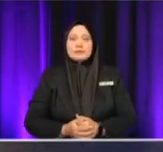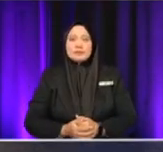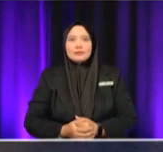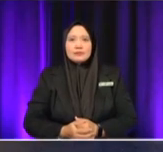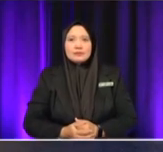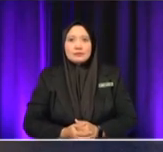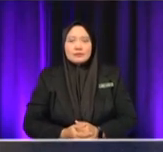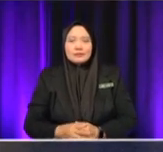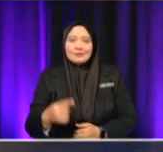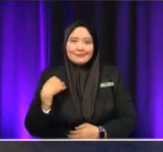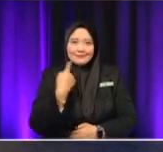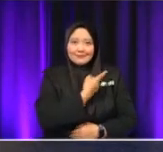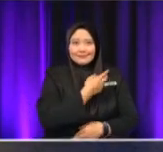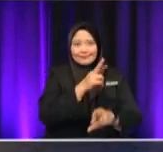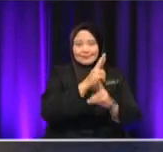kita